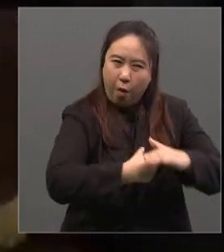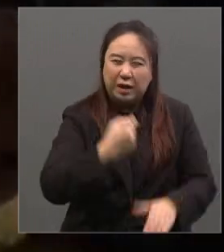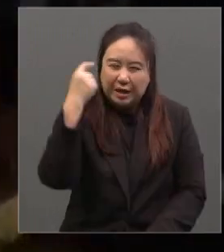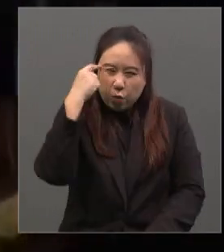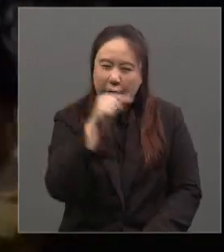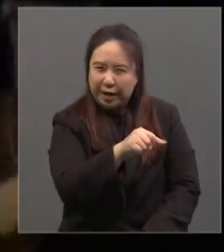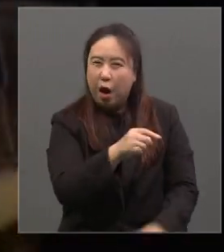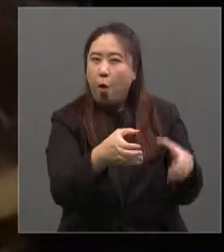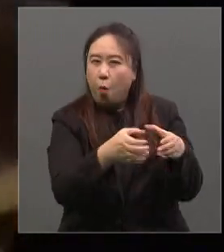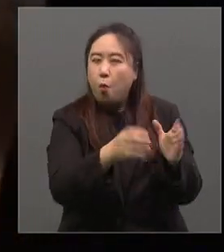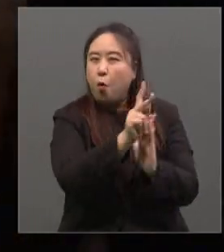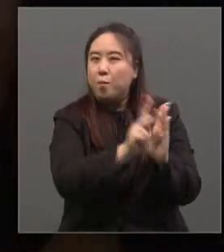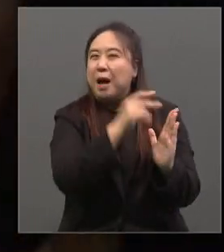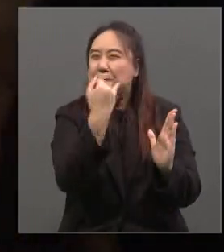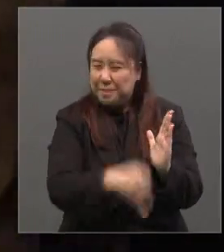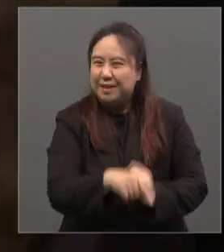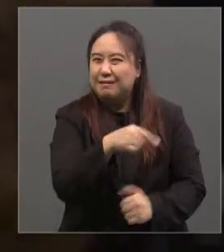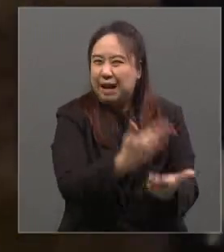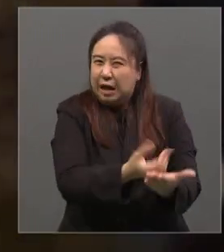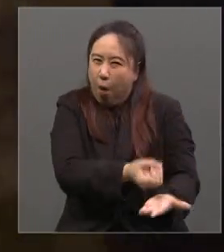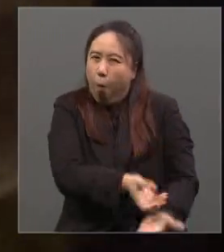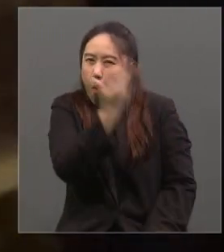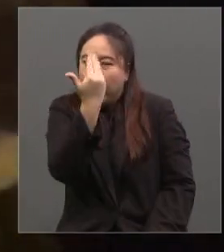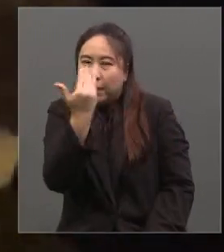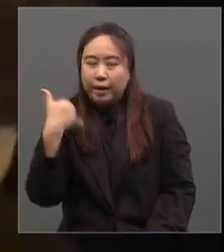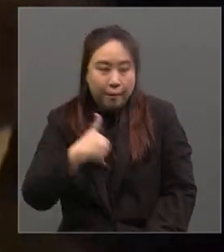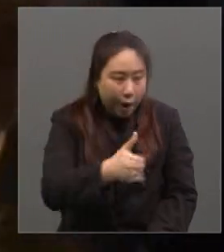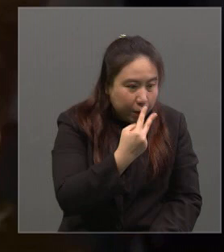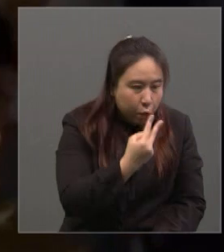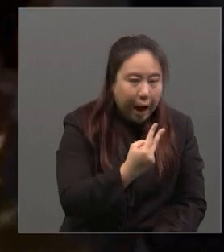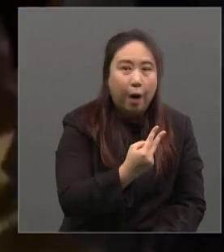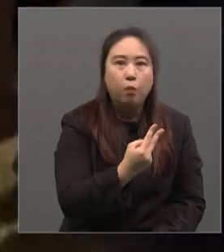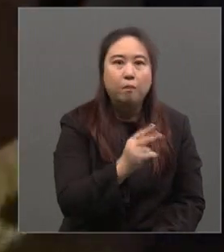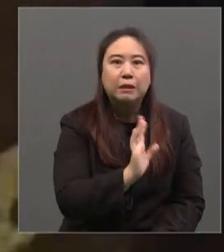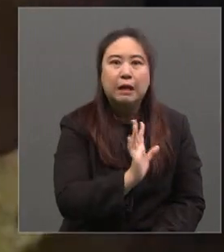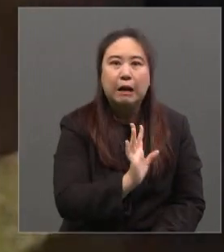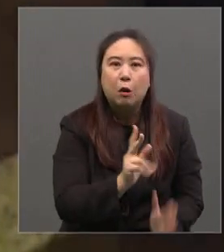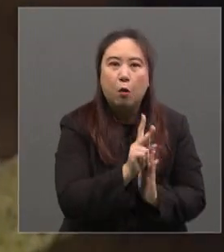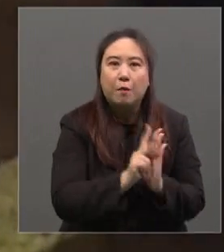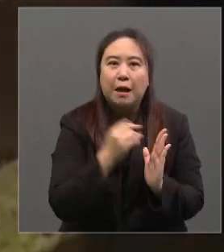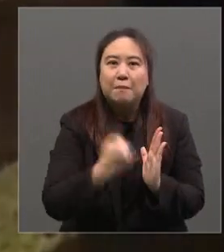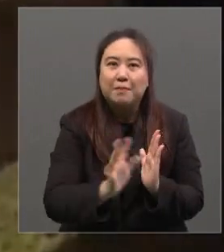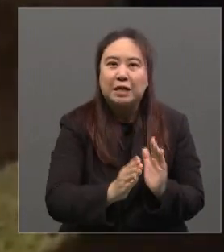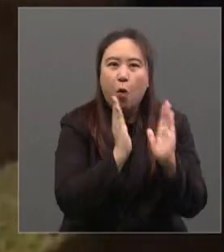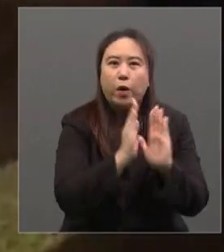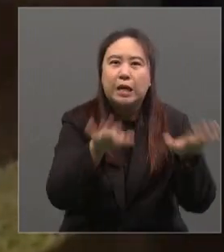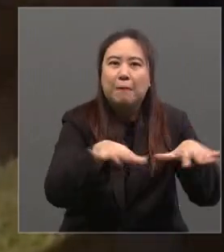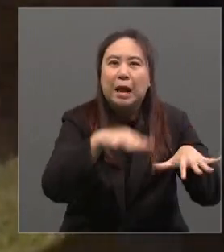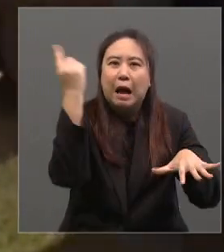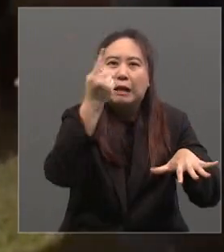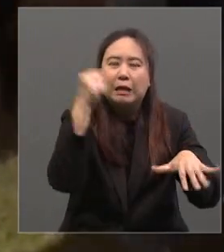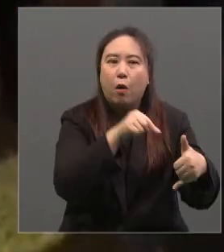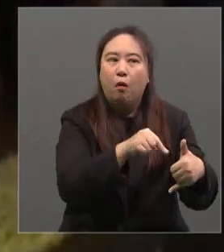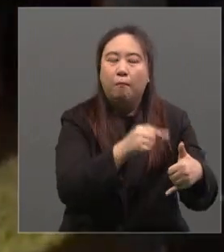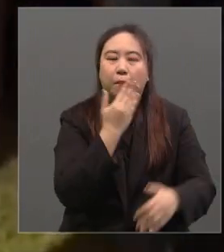สินจำนวนมากแต่ว่าพอบุกไปปล้นจริงๆแล้วเนี่ยกลับกลายเป็นกลุ่มนักท่องเที่ยวชาวจีนธรรมดาประกอบครับหลังก่อเหตุทราบข่าวว่าเพื่อน